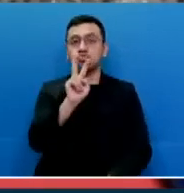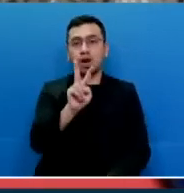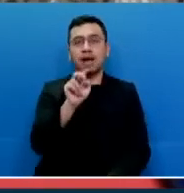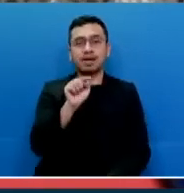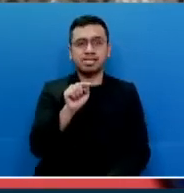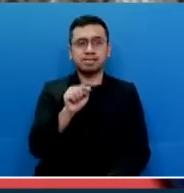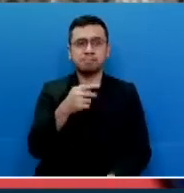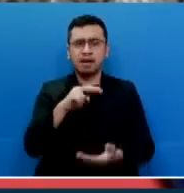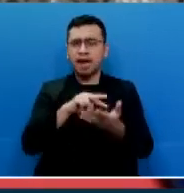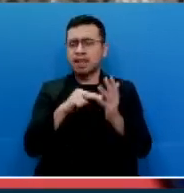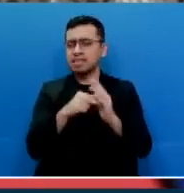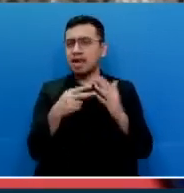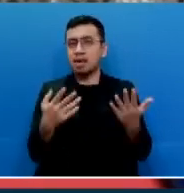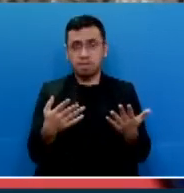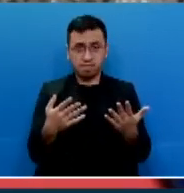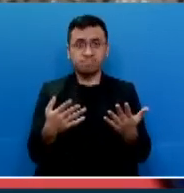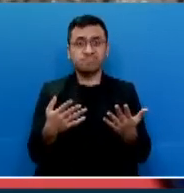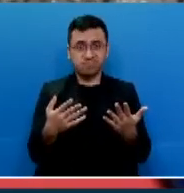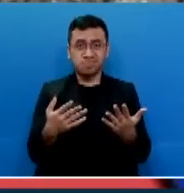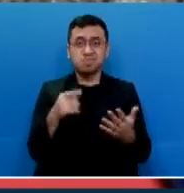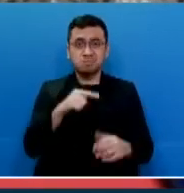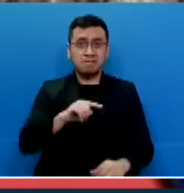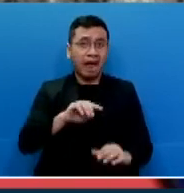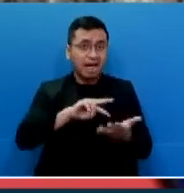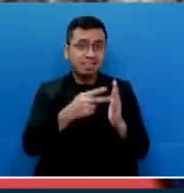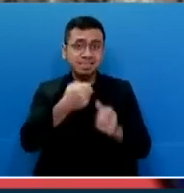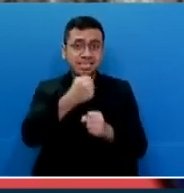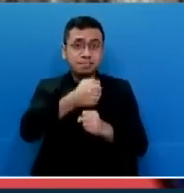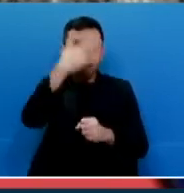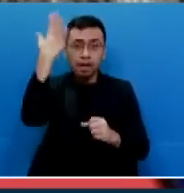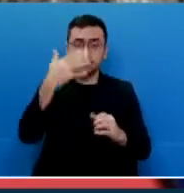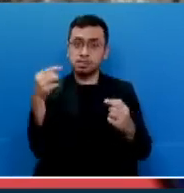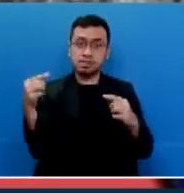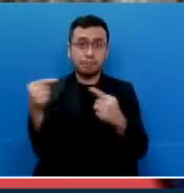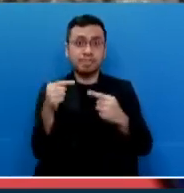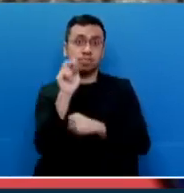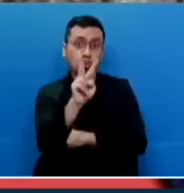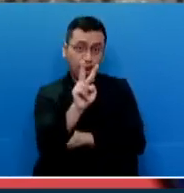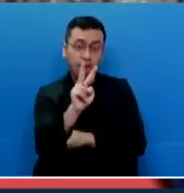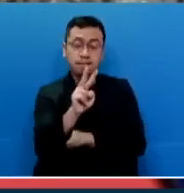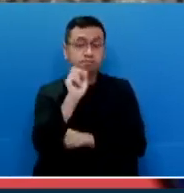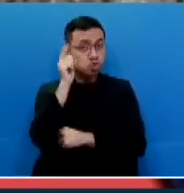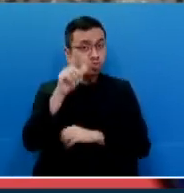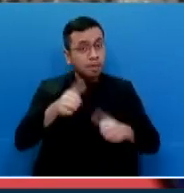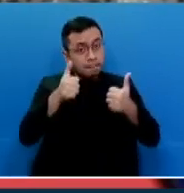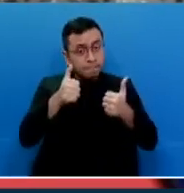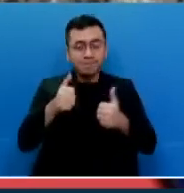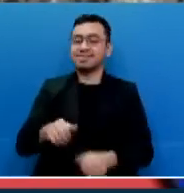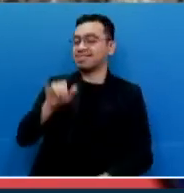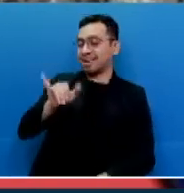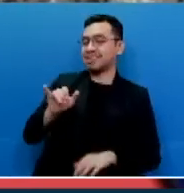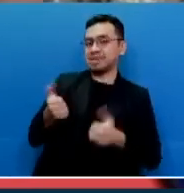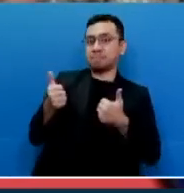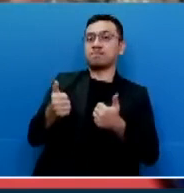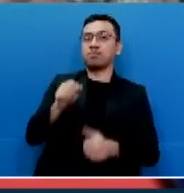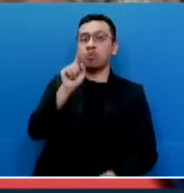sebagai siap menghadapi debat kedua Iya ini bisa diartikan begitu bagi pendukungnya masbr ya gitu kan